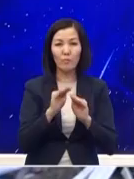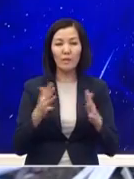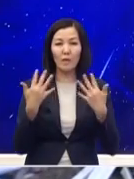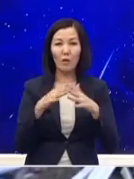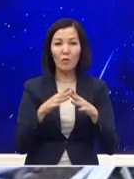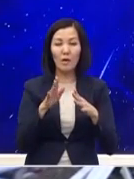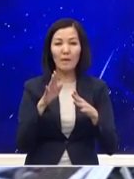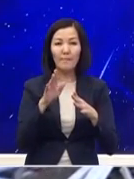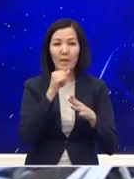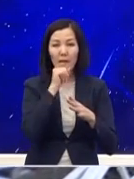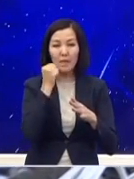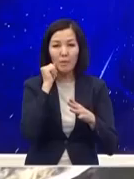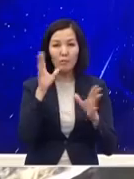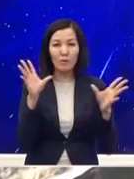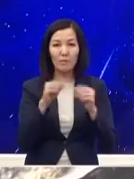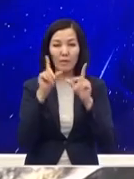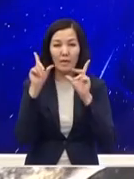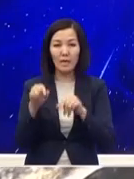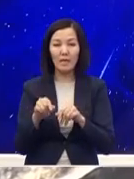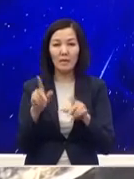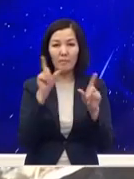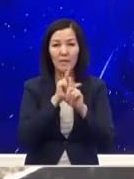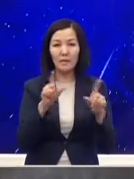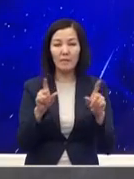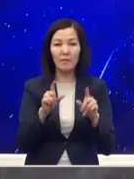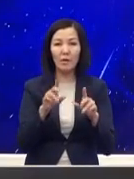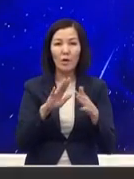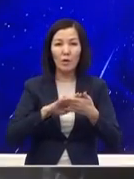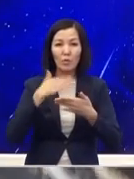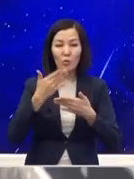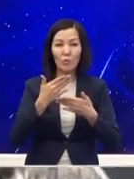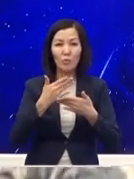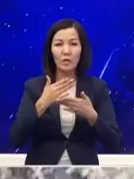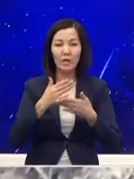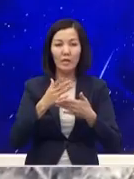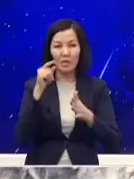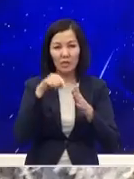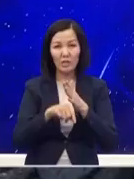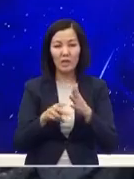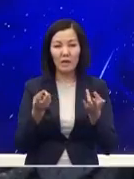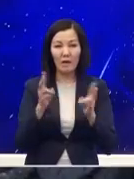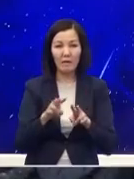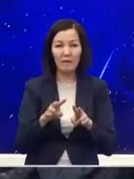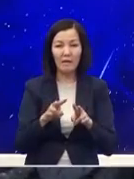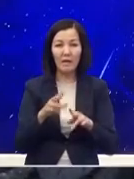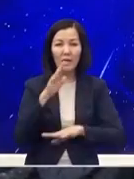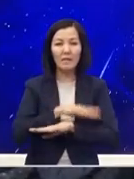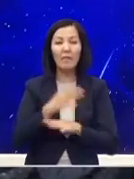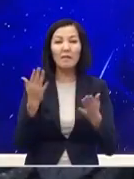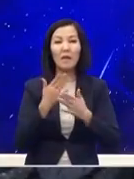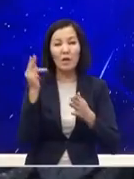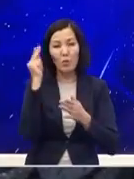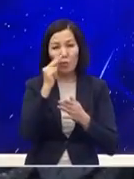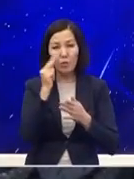барып тастаган. Карантинге байланышты мектеп тарапынан берилген ноутбуктерде өртөнүп кетти. Энди балалар сабакты калай окуйду деп